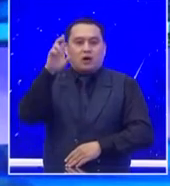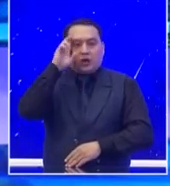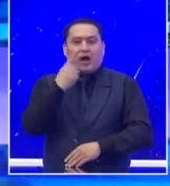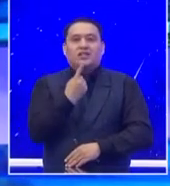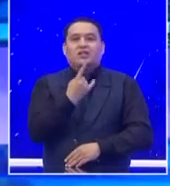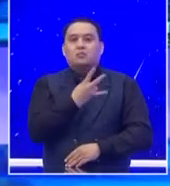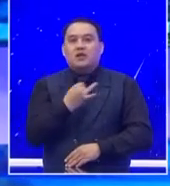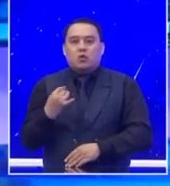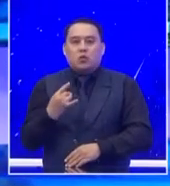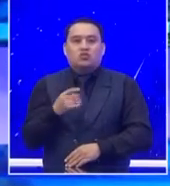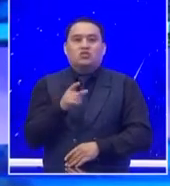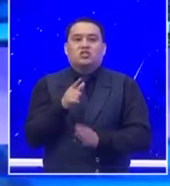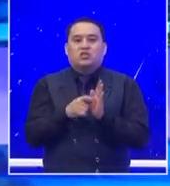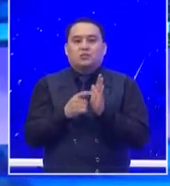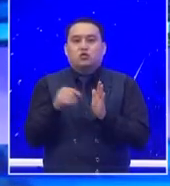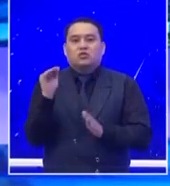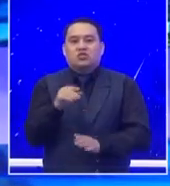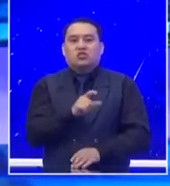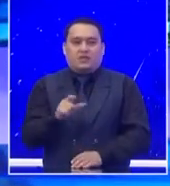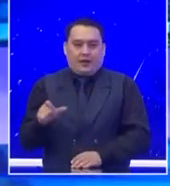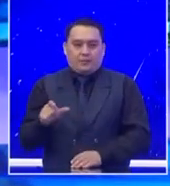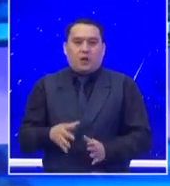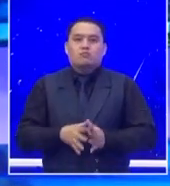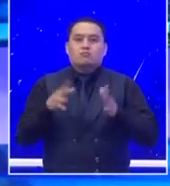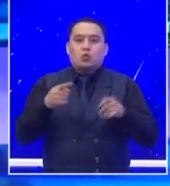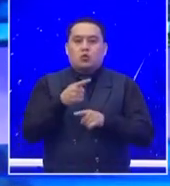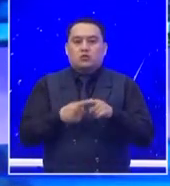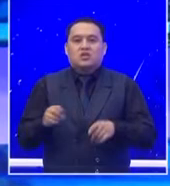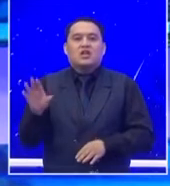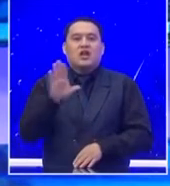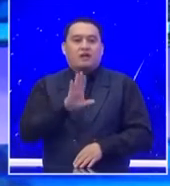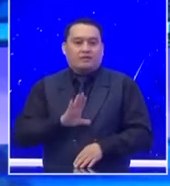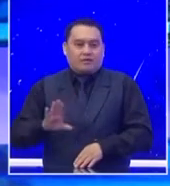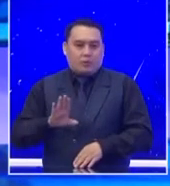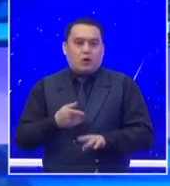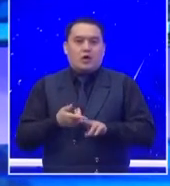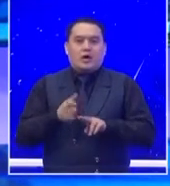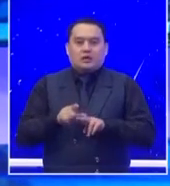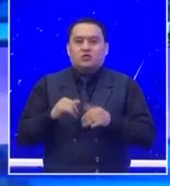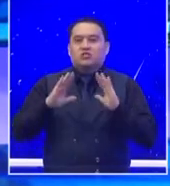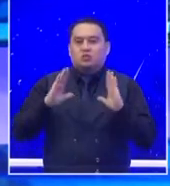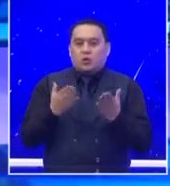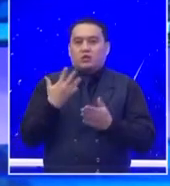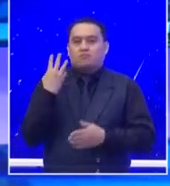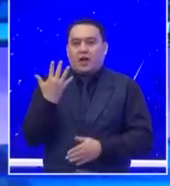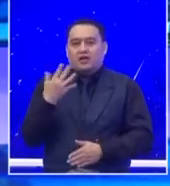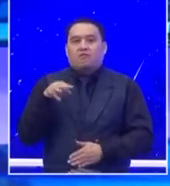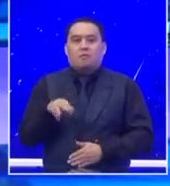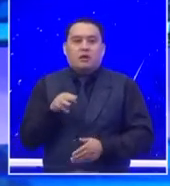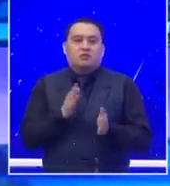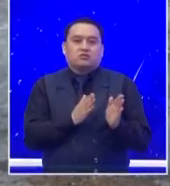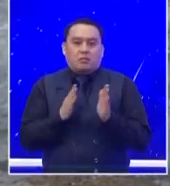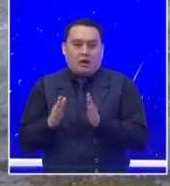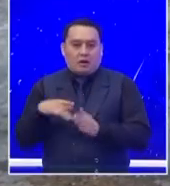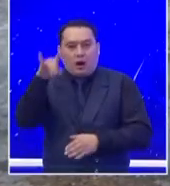более 1 миллиона 700 тысяч человек. Большая часть из них из стран ЕАЭС. Ситуация на 5 марта остается